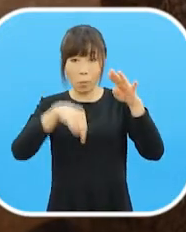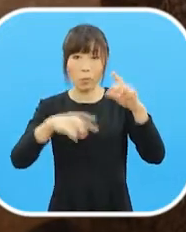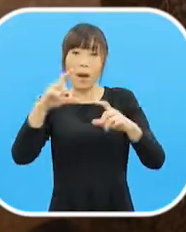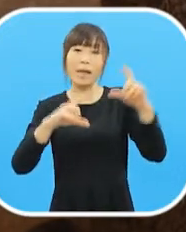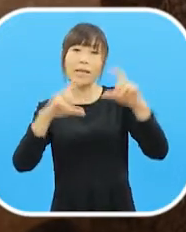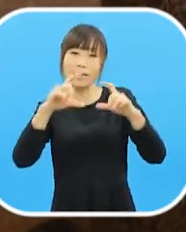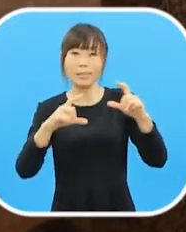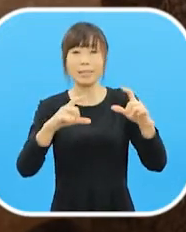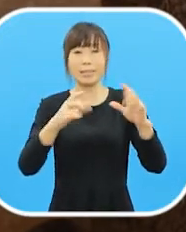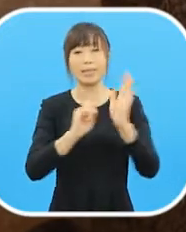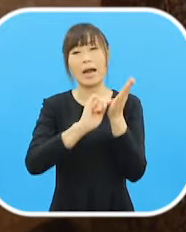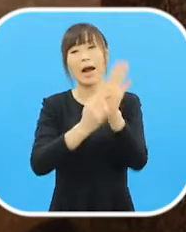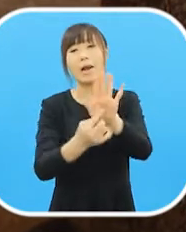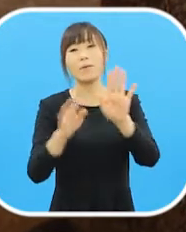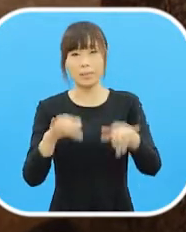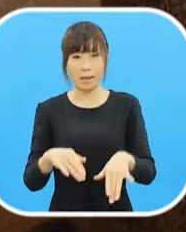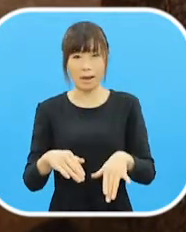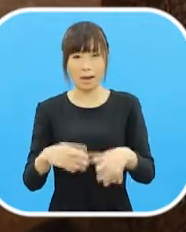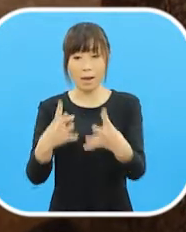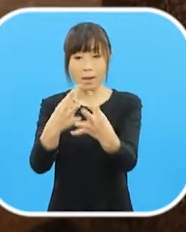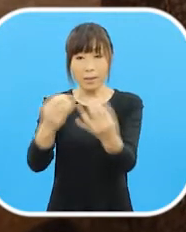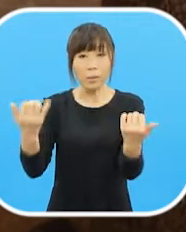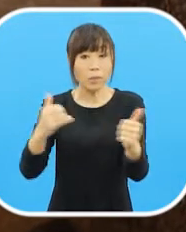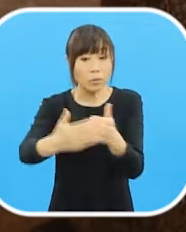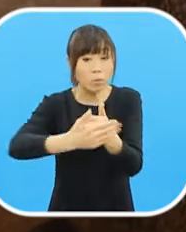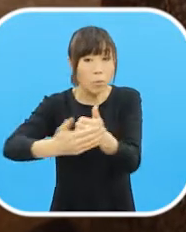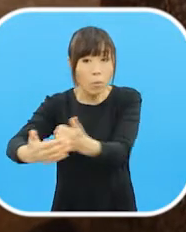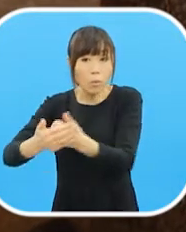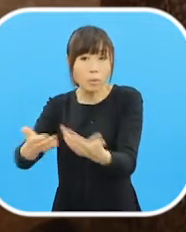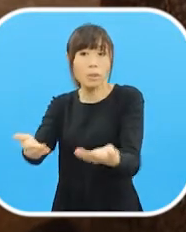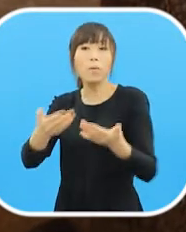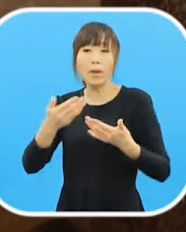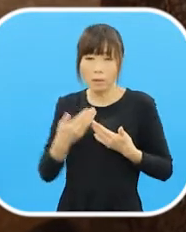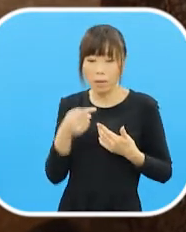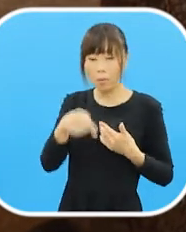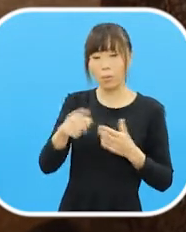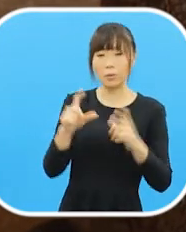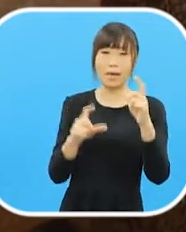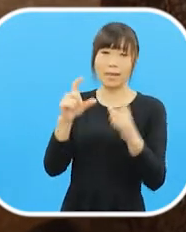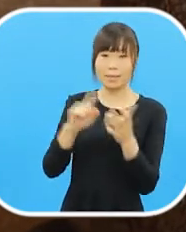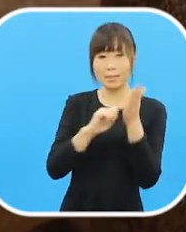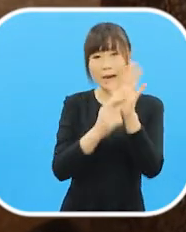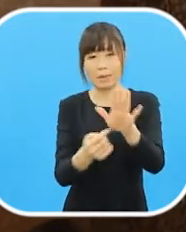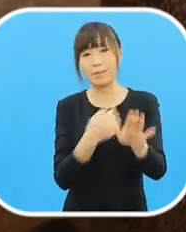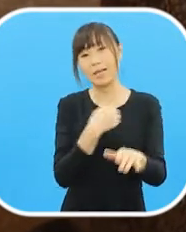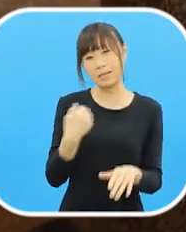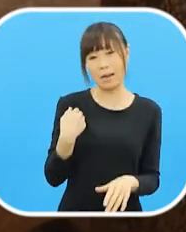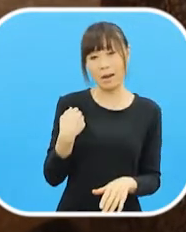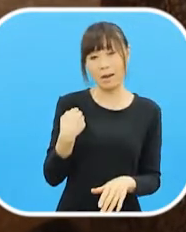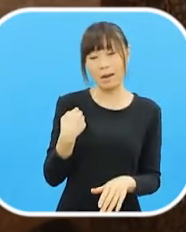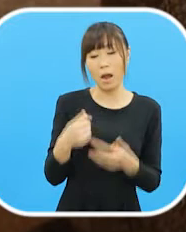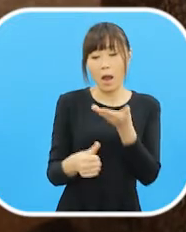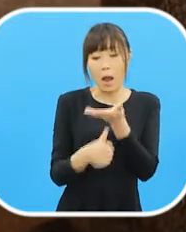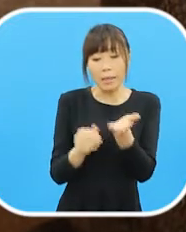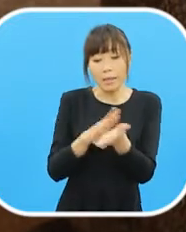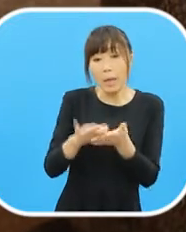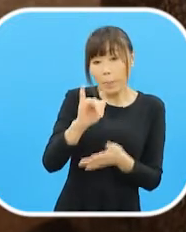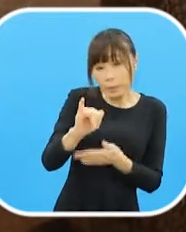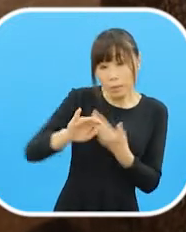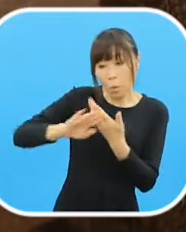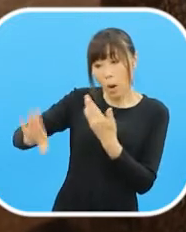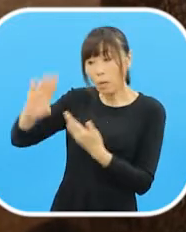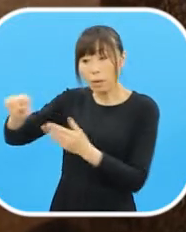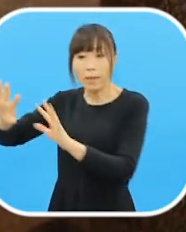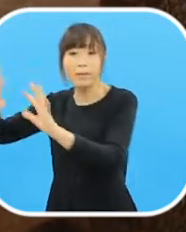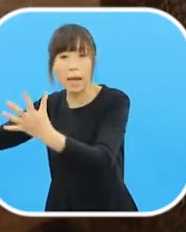に協力してくれてこういう形になった。それはやっぱり秋田美人っていう他の県ではかなわない潜在能力を